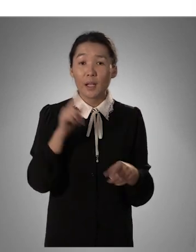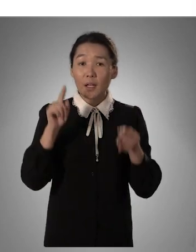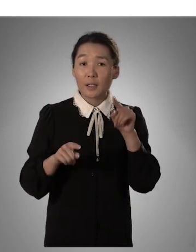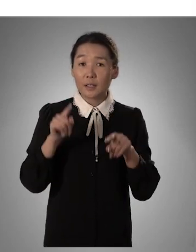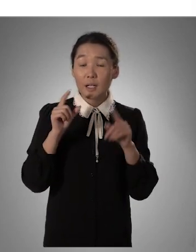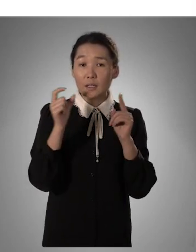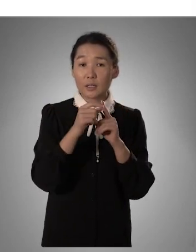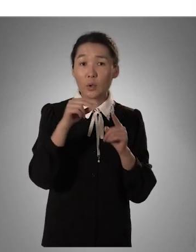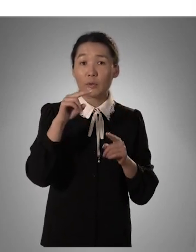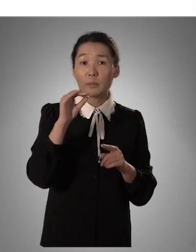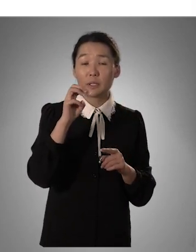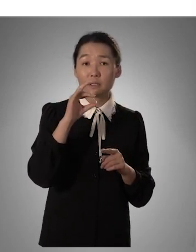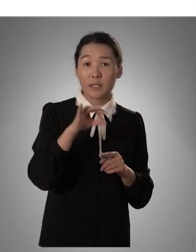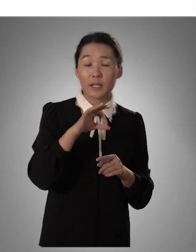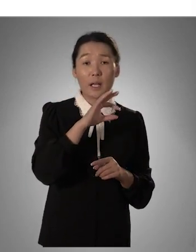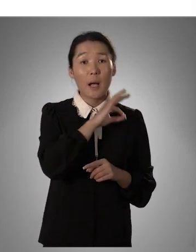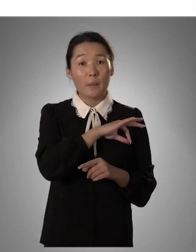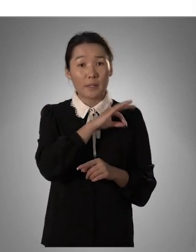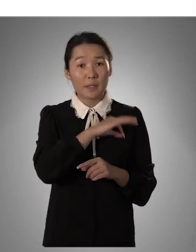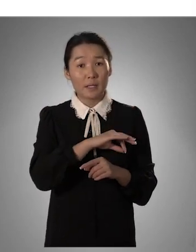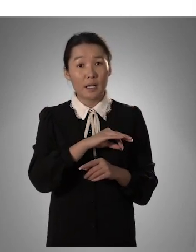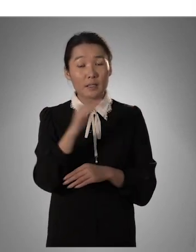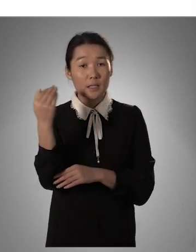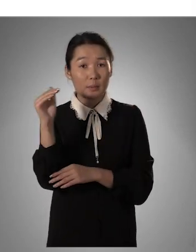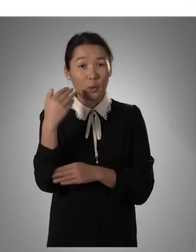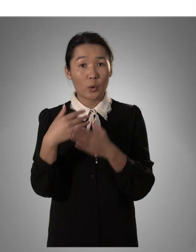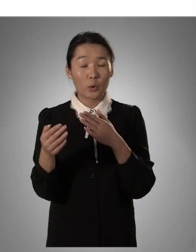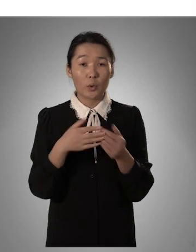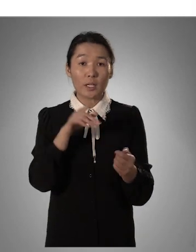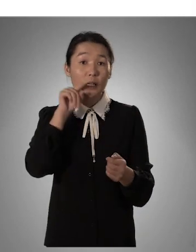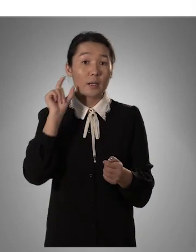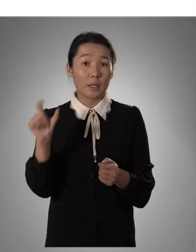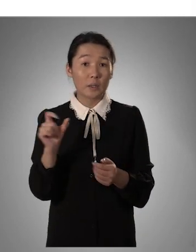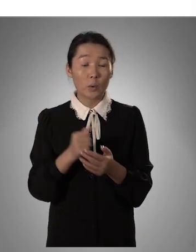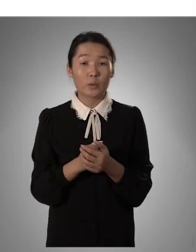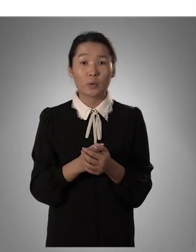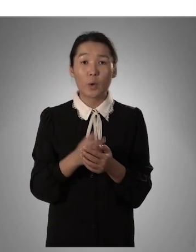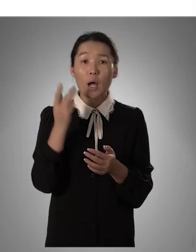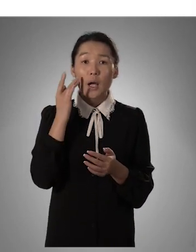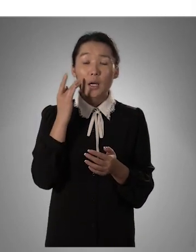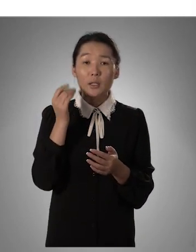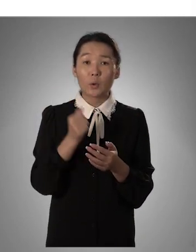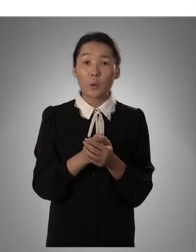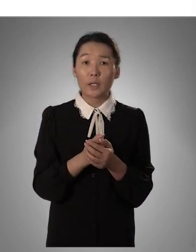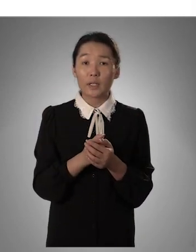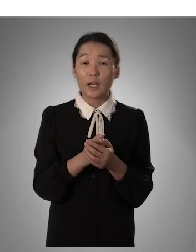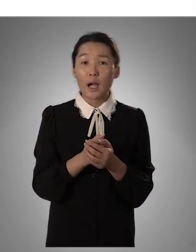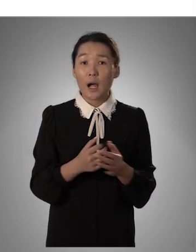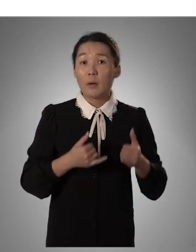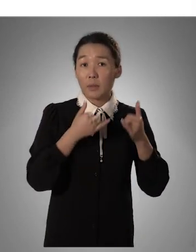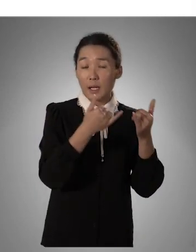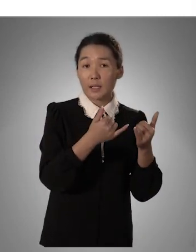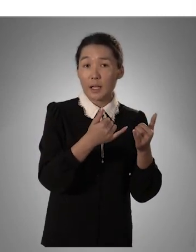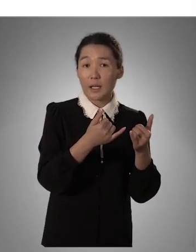пострел применяется к ребенку или подростку который вопреки своему юному возрасту или благодаря ему